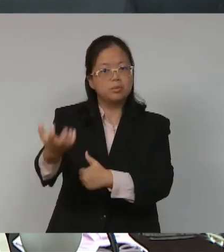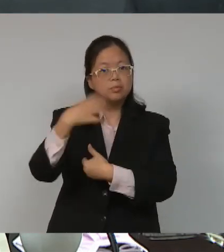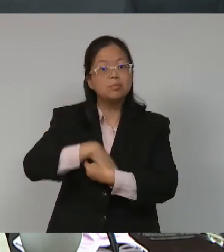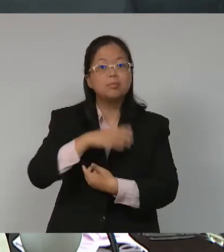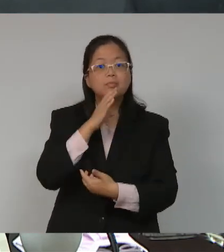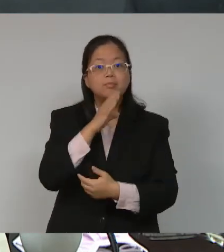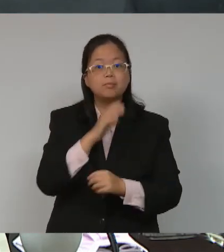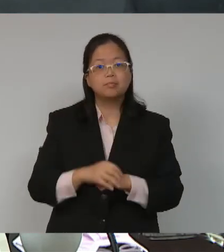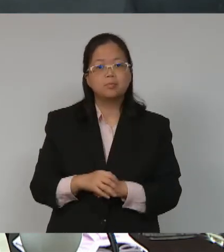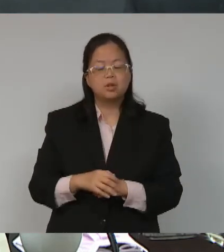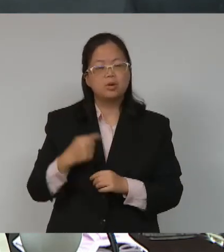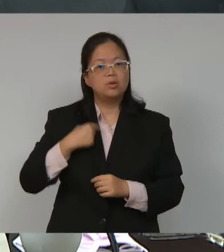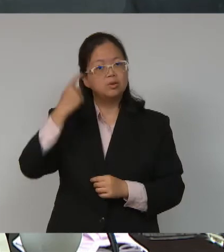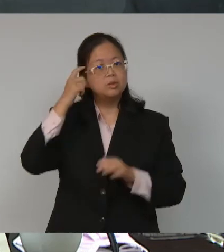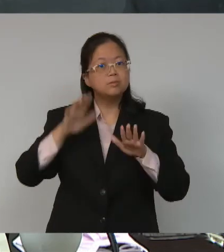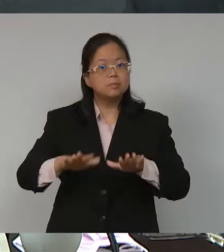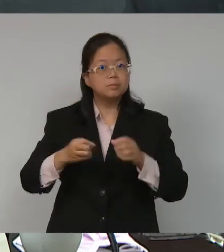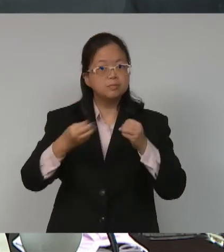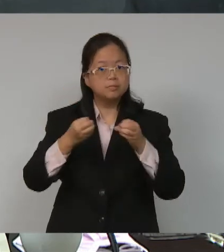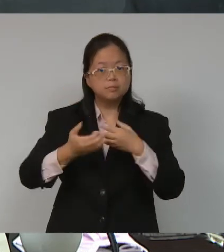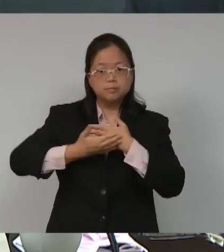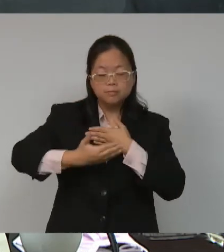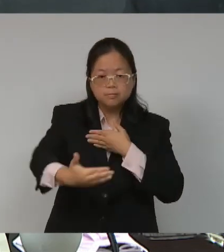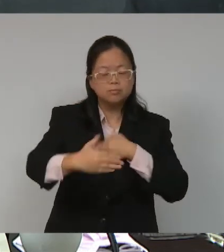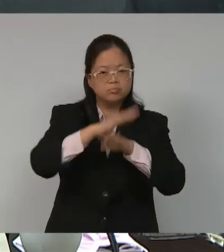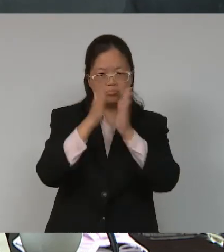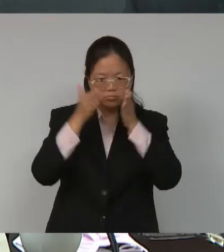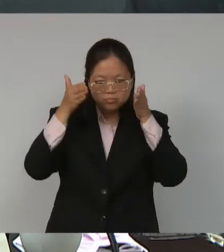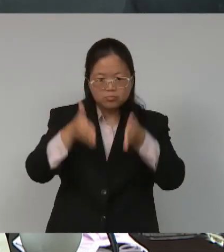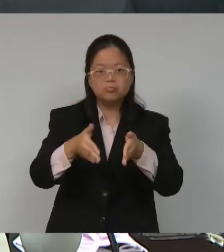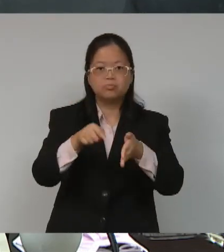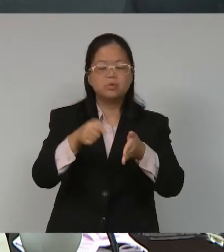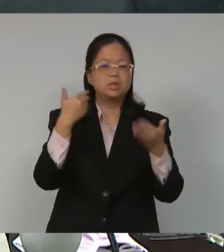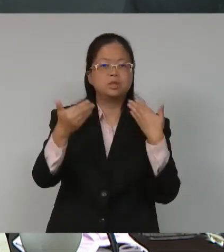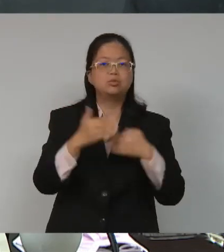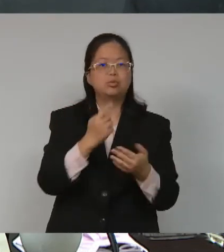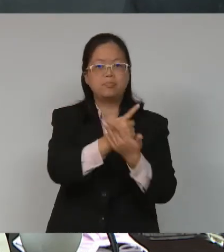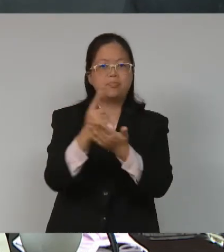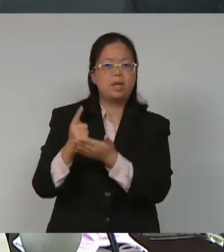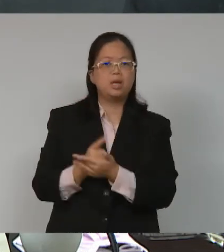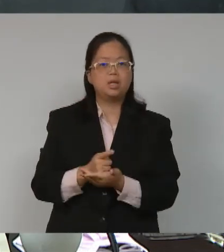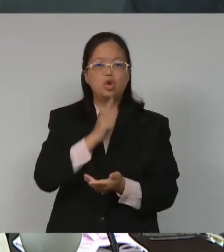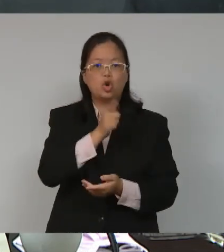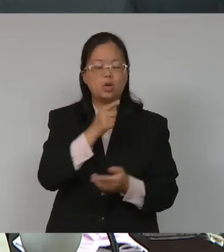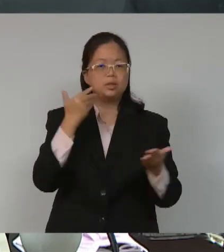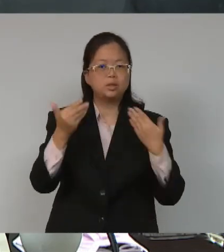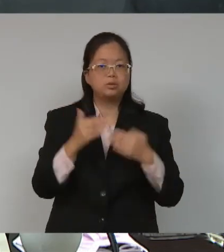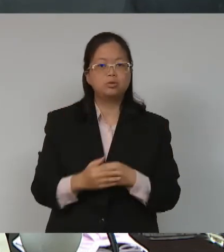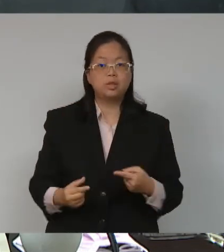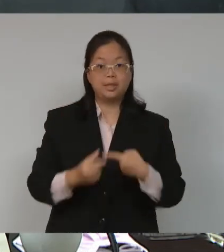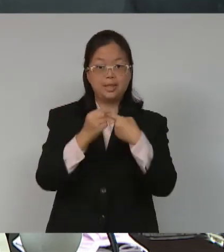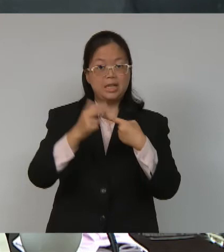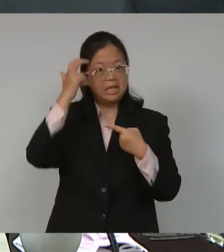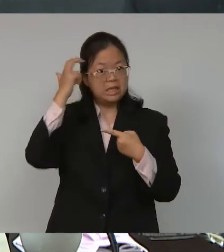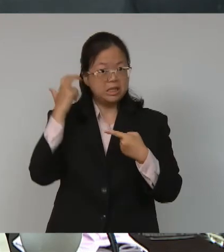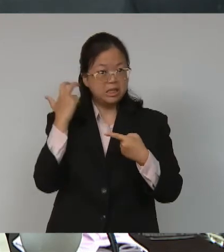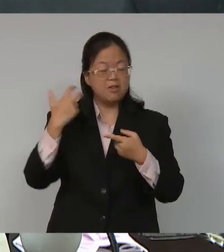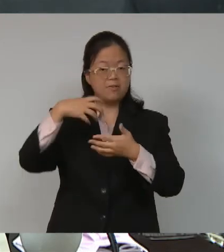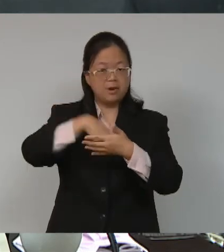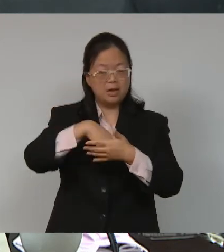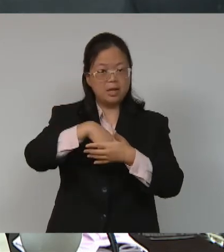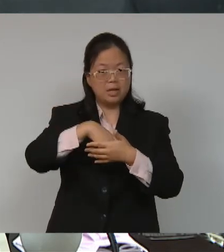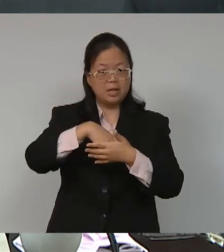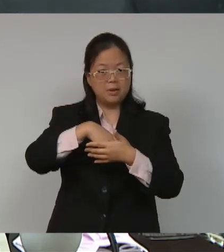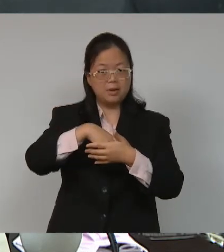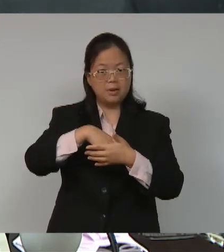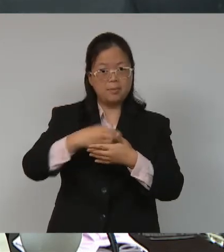们很我想今天其实讨论的过程里面是很聚焦，好，大家也很清楚的。好，第一个是不是属于宪法规定下的适格公